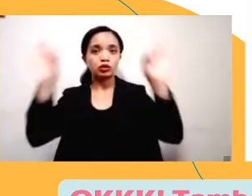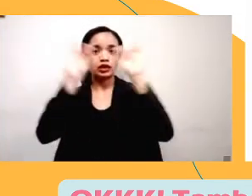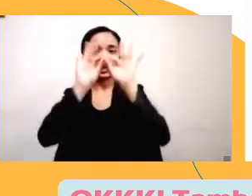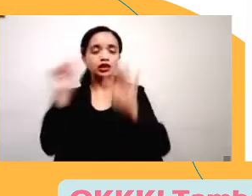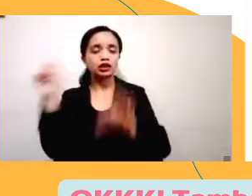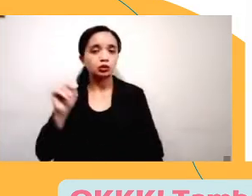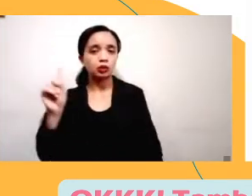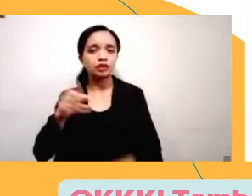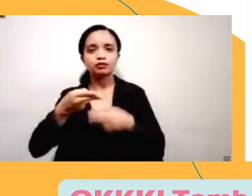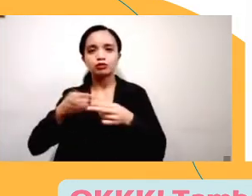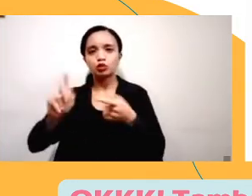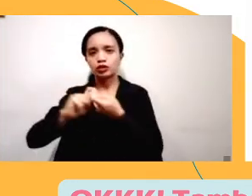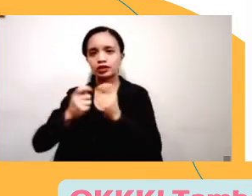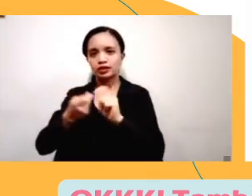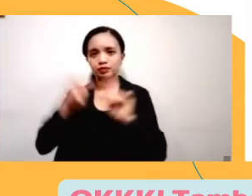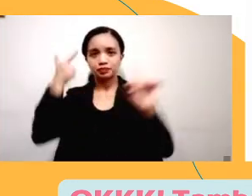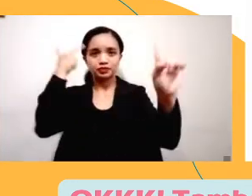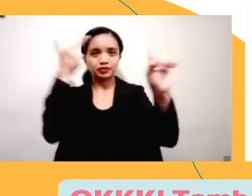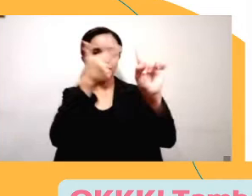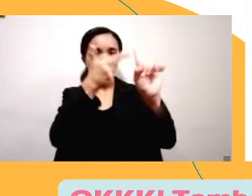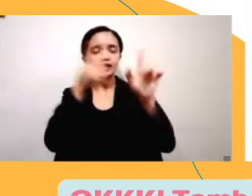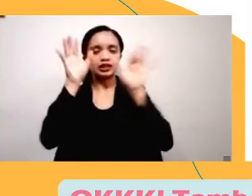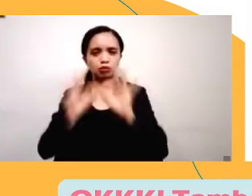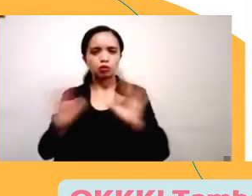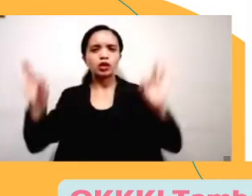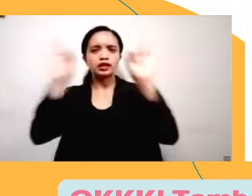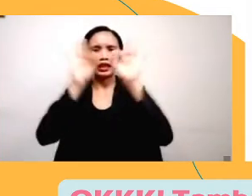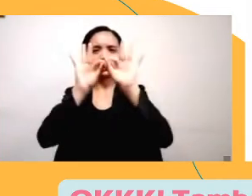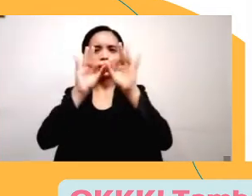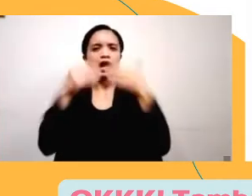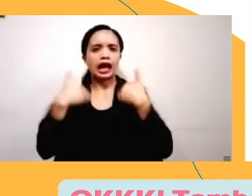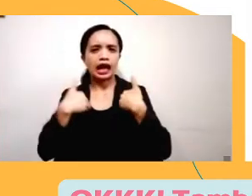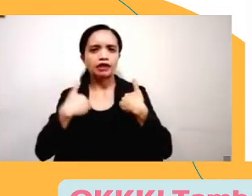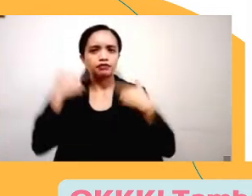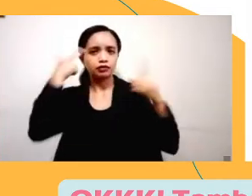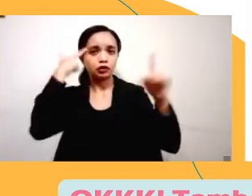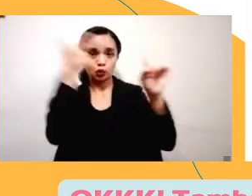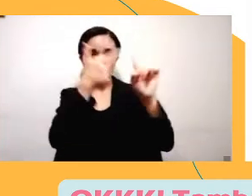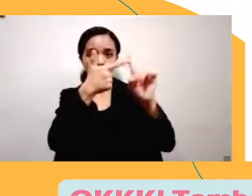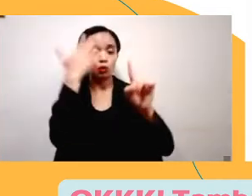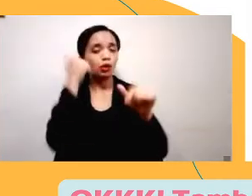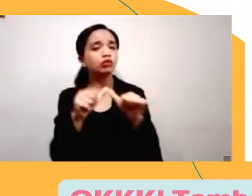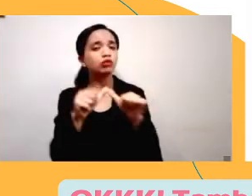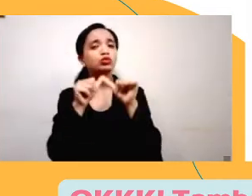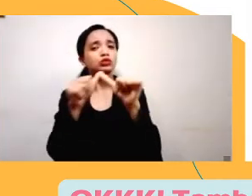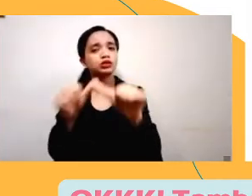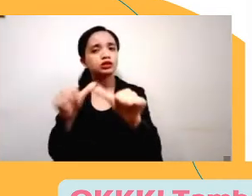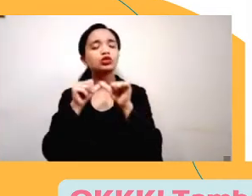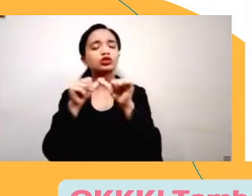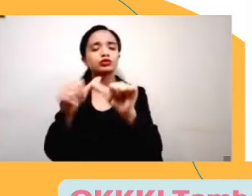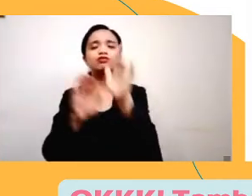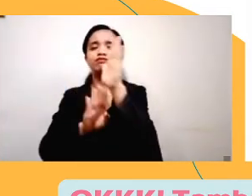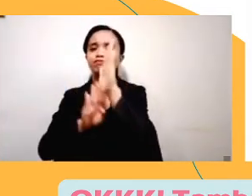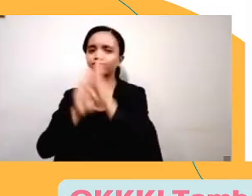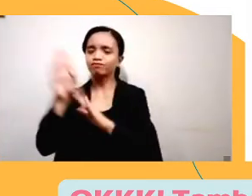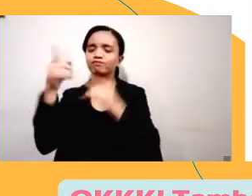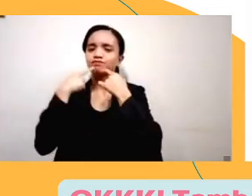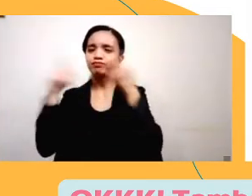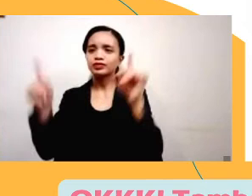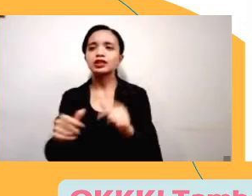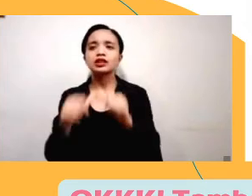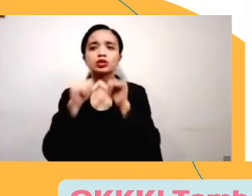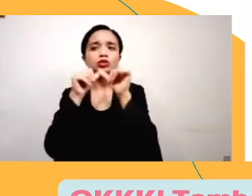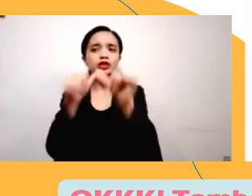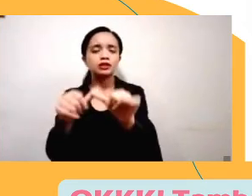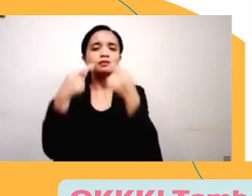short-term goals, important ang pagkakaroon ng goals sa patuloy na ating development, patuloy na pagyabong ng ating